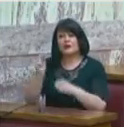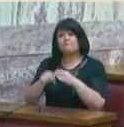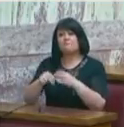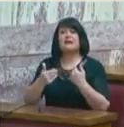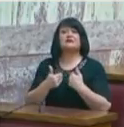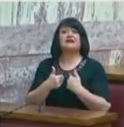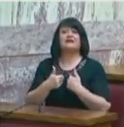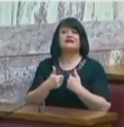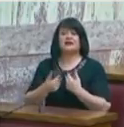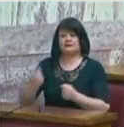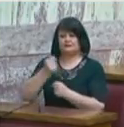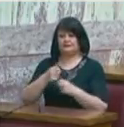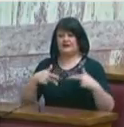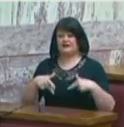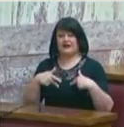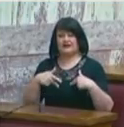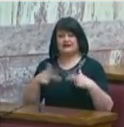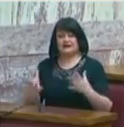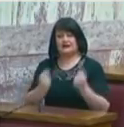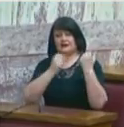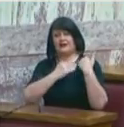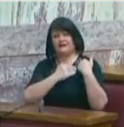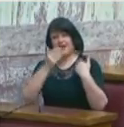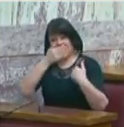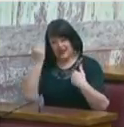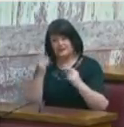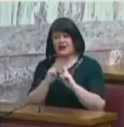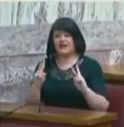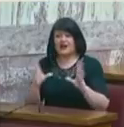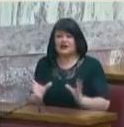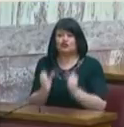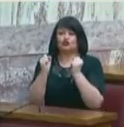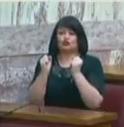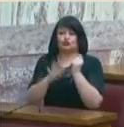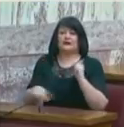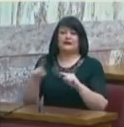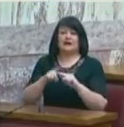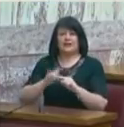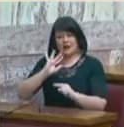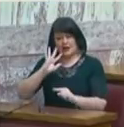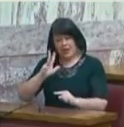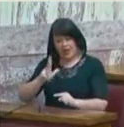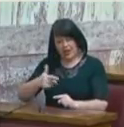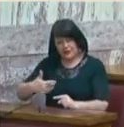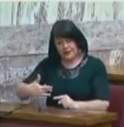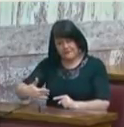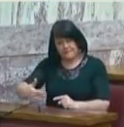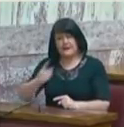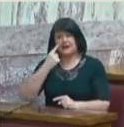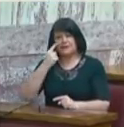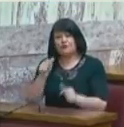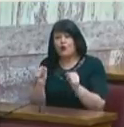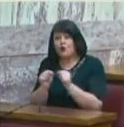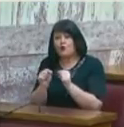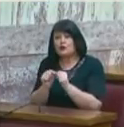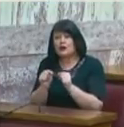εδώ για να βγάλουμε τη χώρα από την κρίση. Έντιμα και καθαρά. Και κάθε μέρα που περνάει θα έρχεται πιο κοντά σε